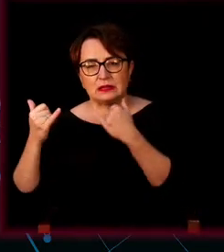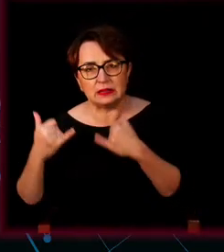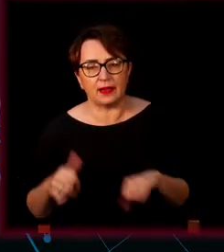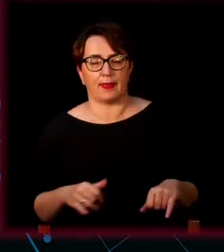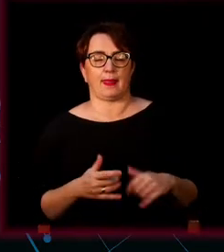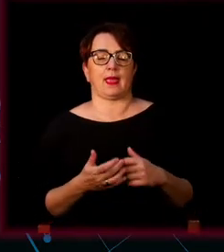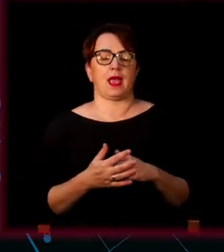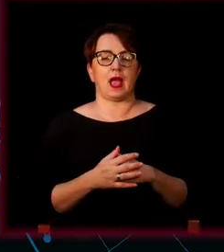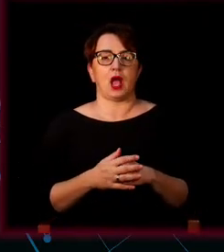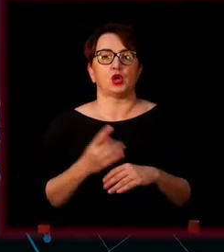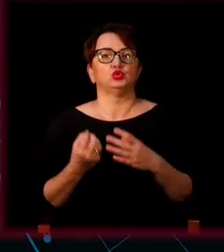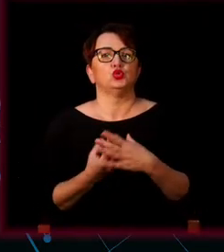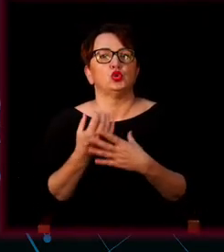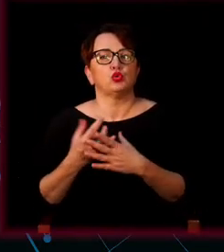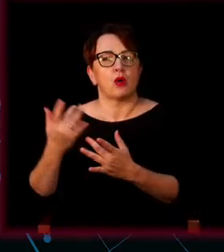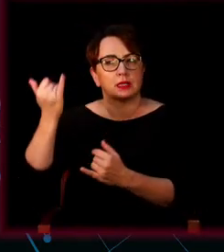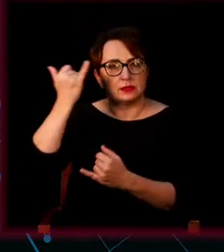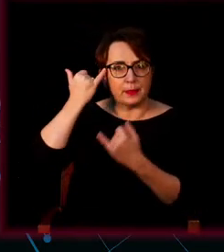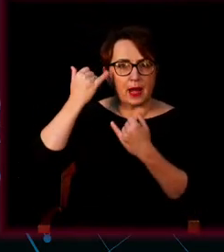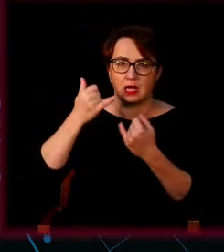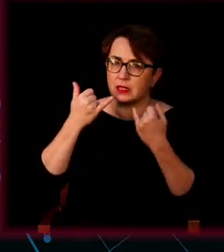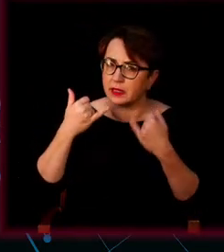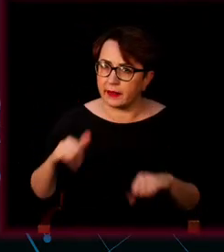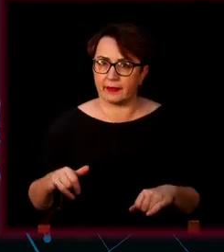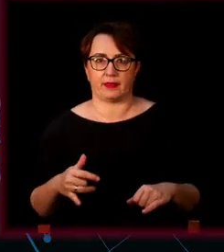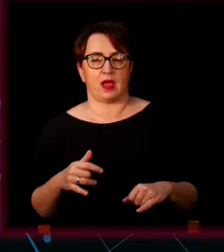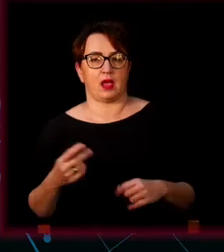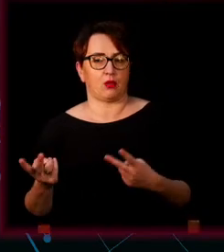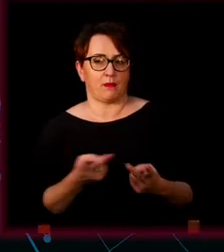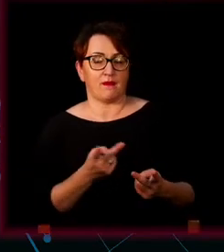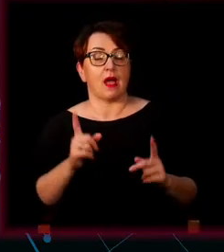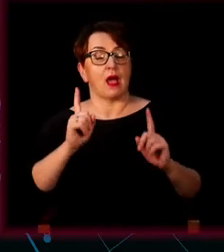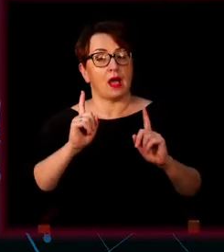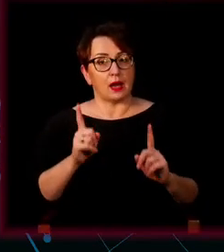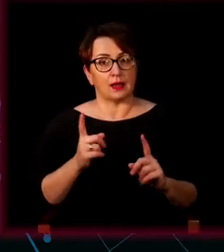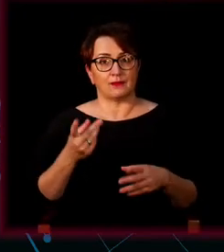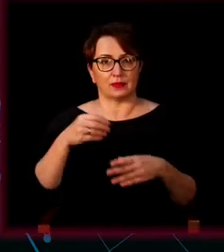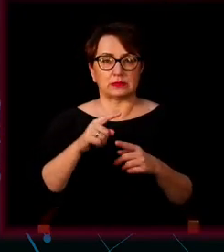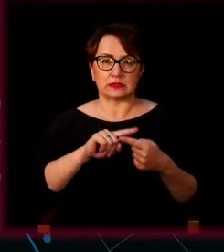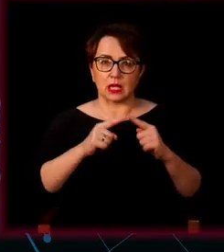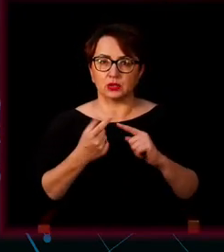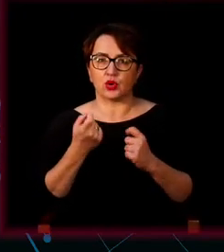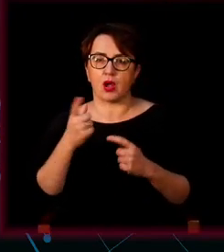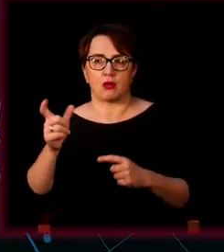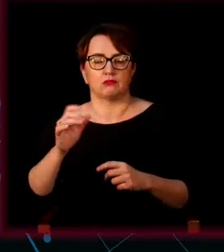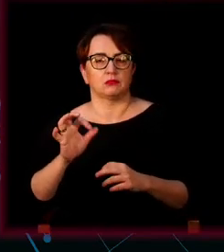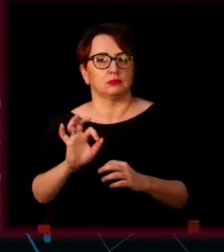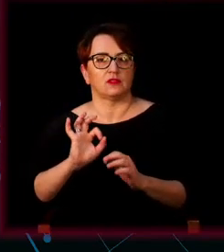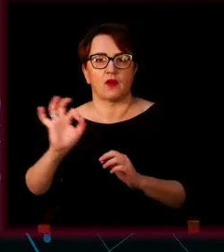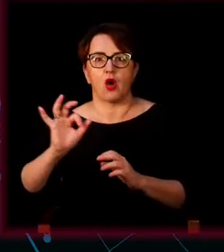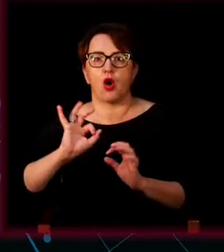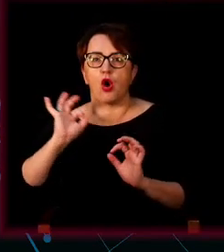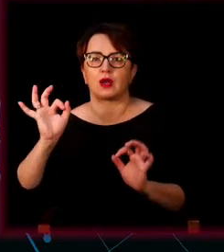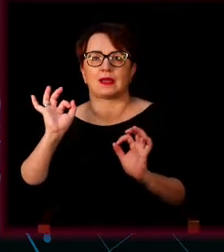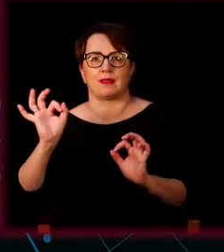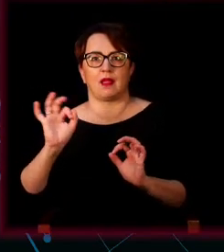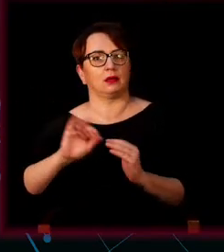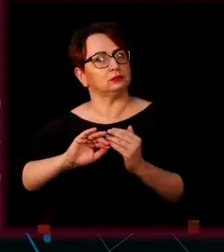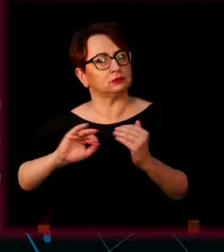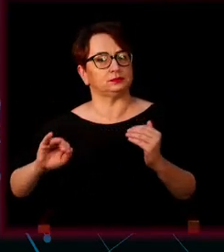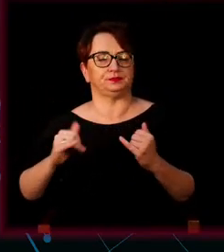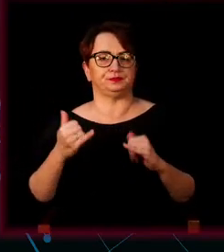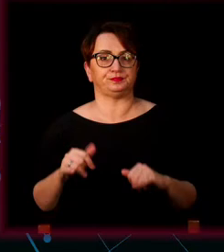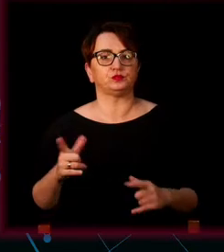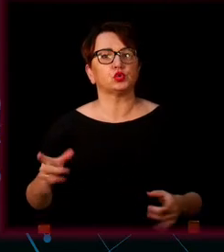innymi źródłami inspiracji niż to fantasy tolkienowskie i w tym sensie też bardzo takie oryginalne. I to, co łączy